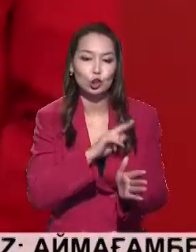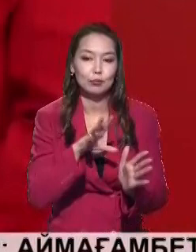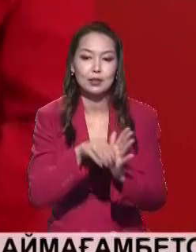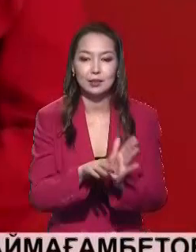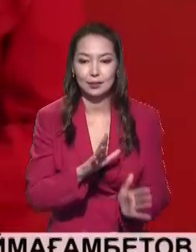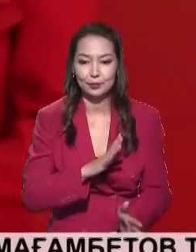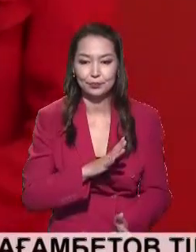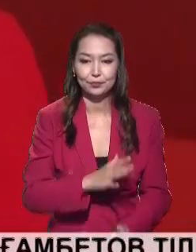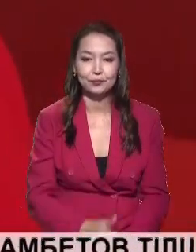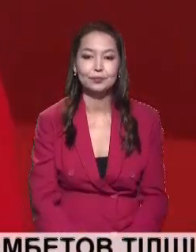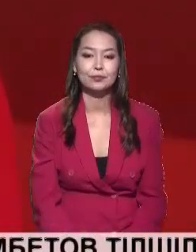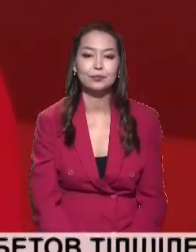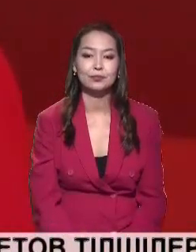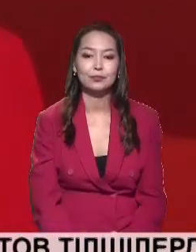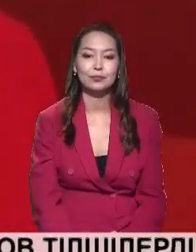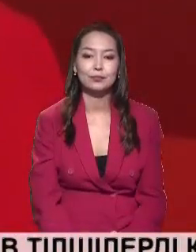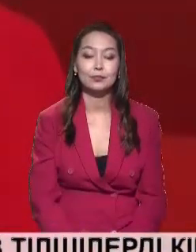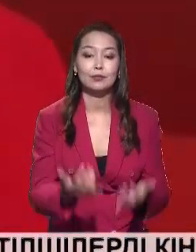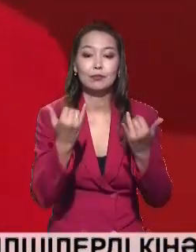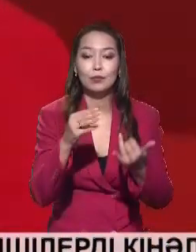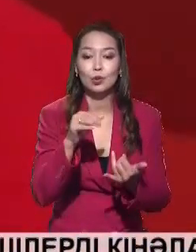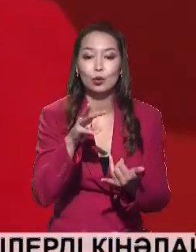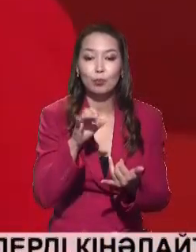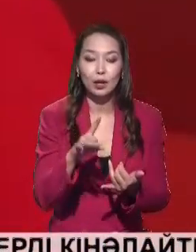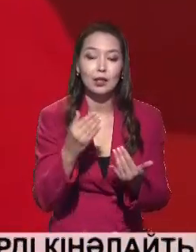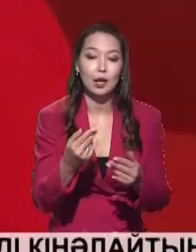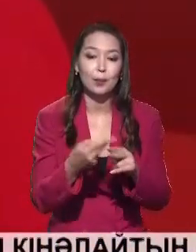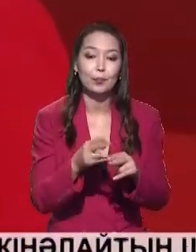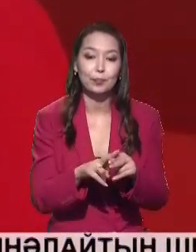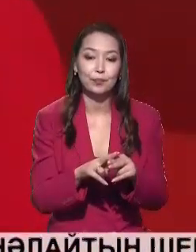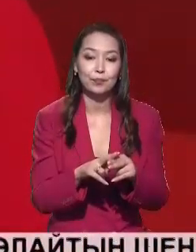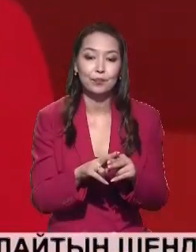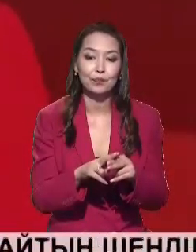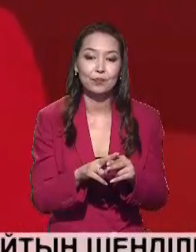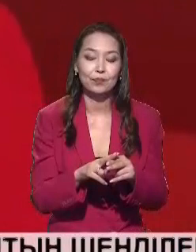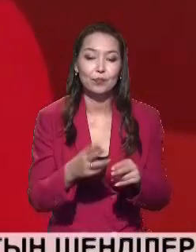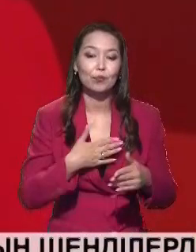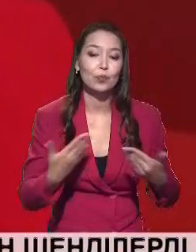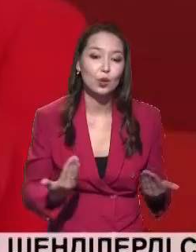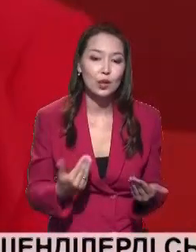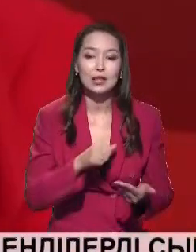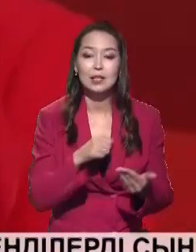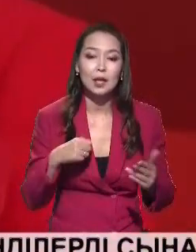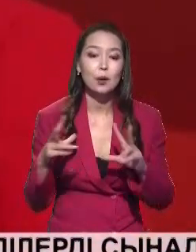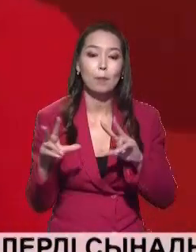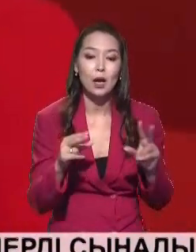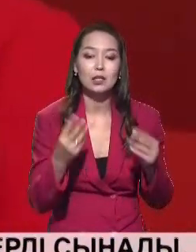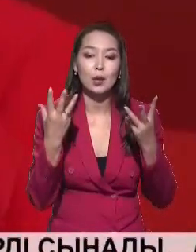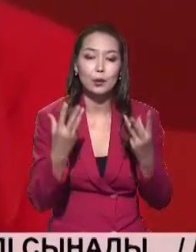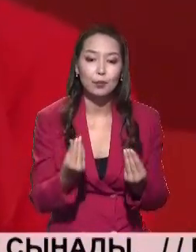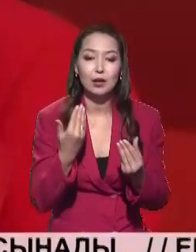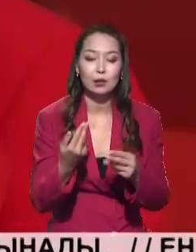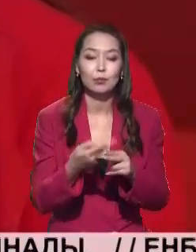енді. Бүгінгі Тұмар алу рәсімім енді өмірімдегі ең бақытты сәттерімнің бірі десем